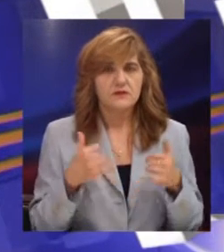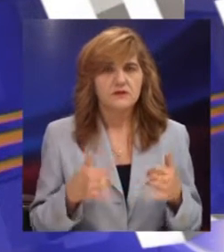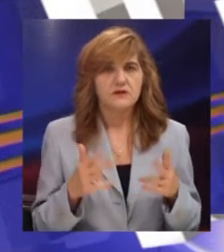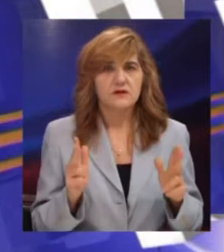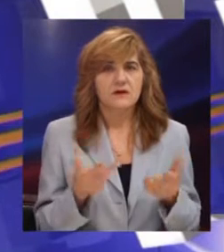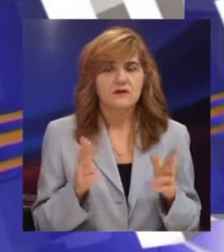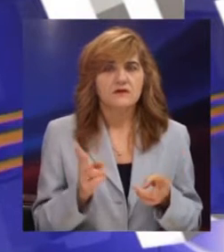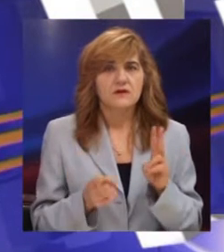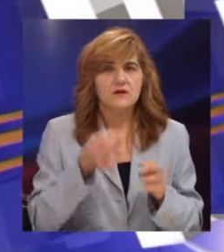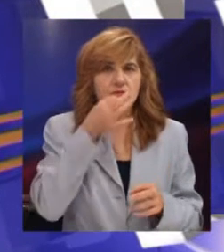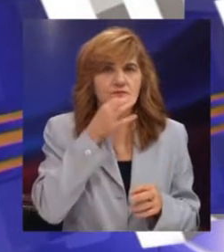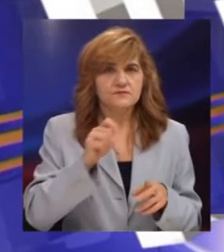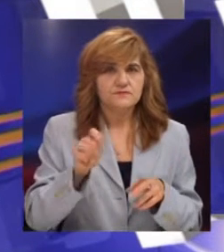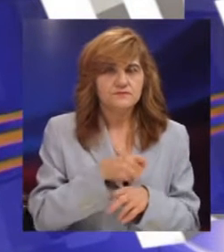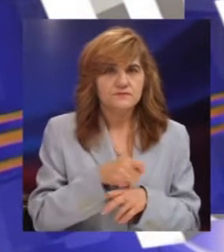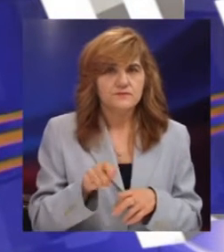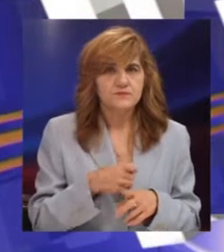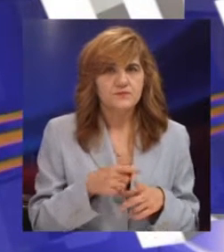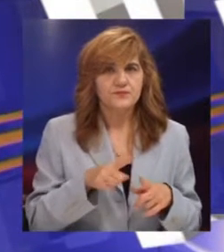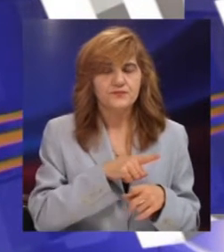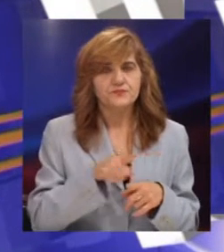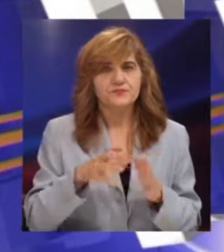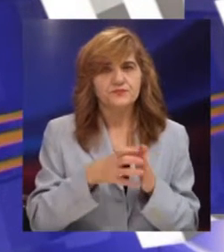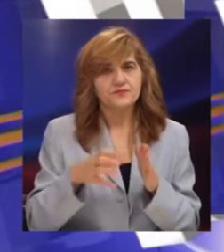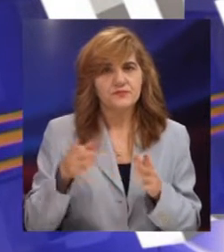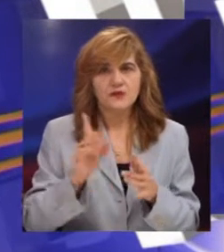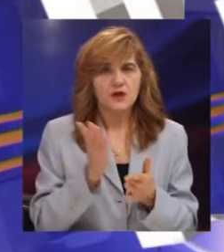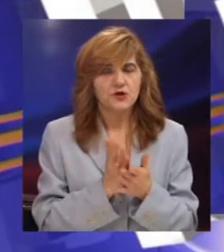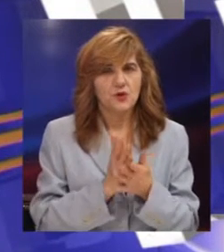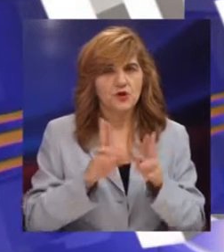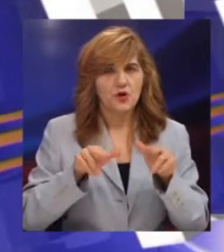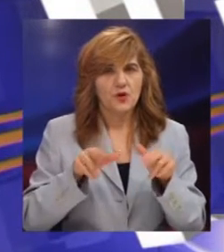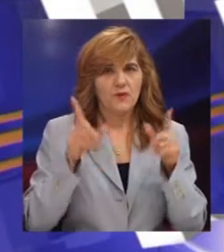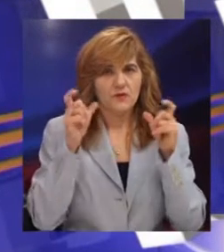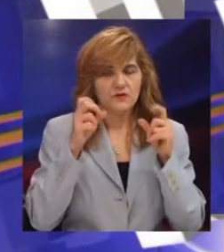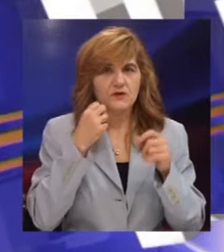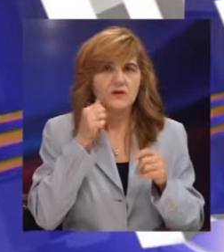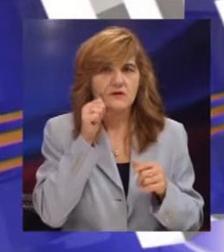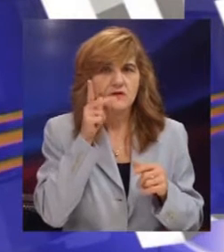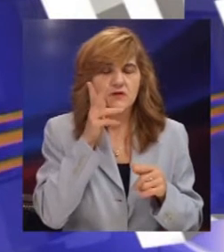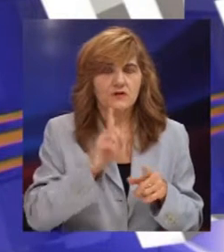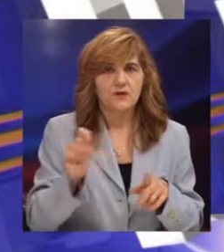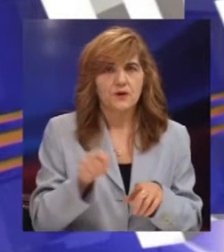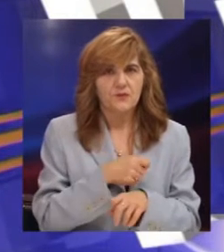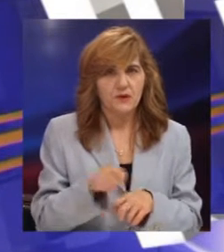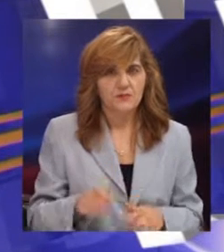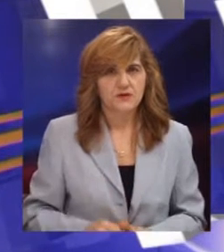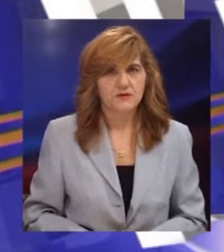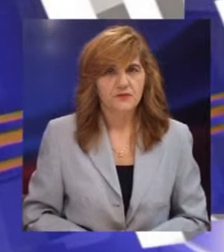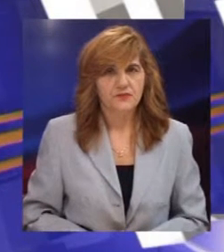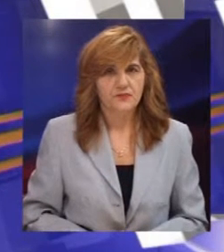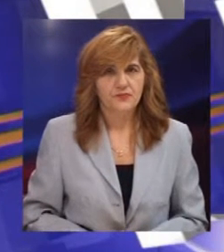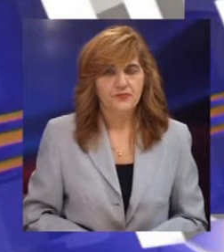U međuvremenu se traže sredstva za popravku aparata, tako da do daljnjeg pregleda neće biti omogućeni dok se aparat